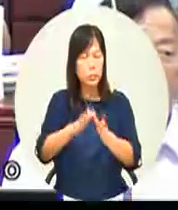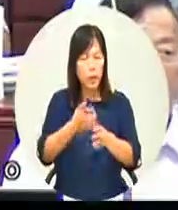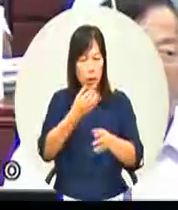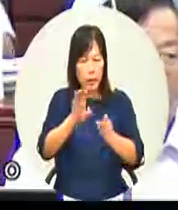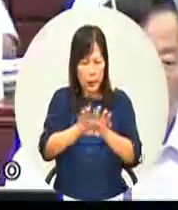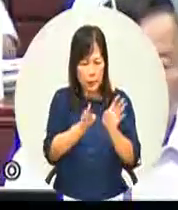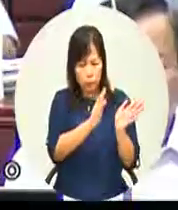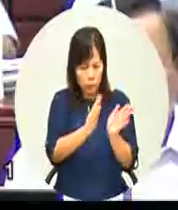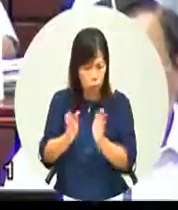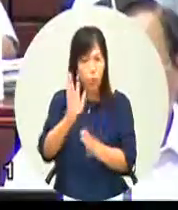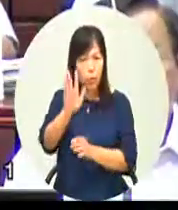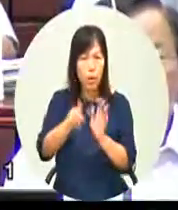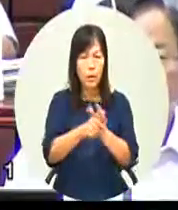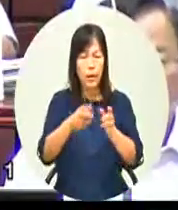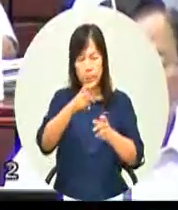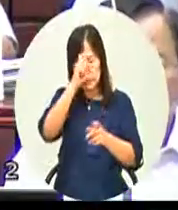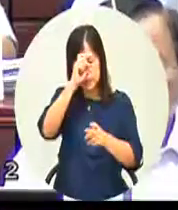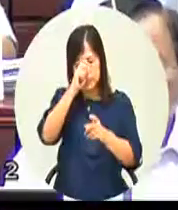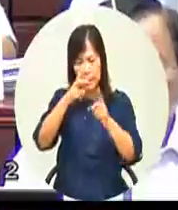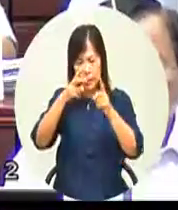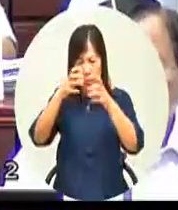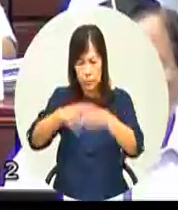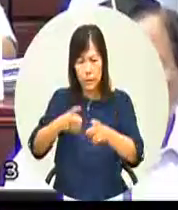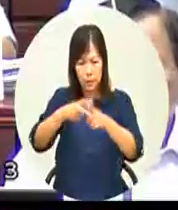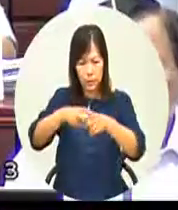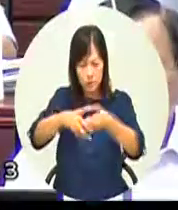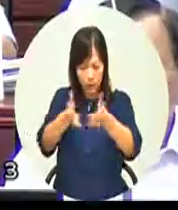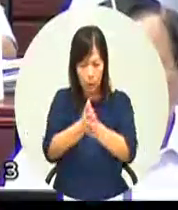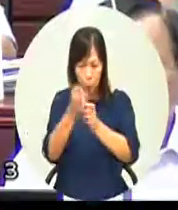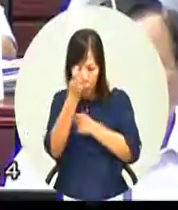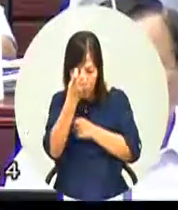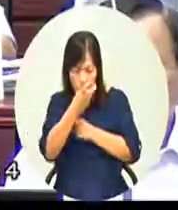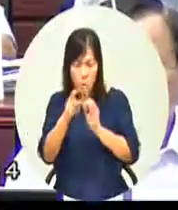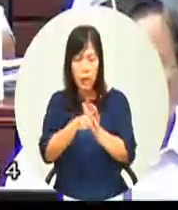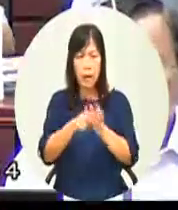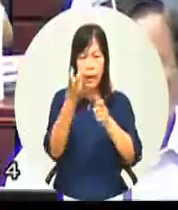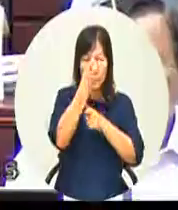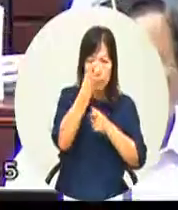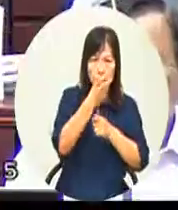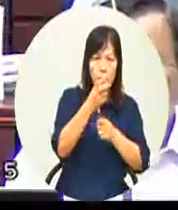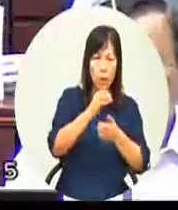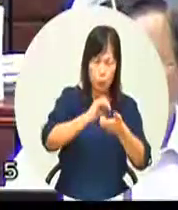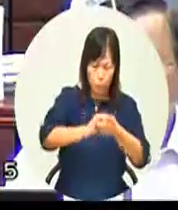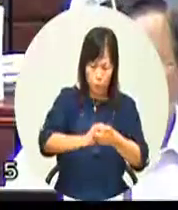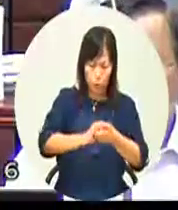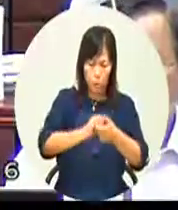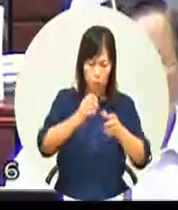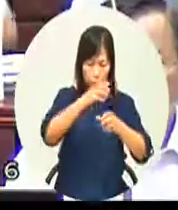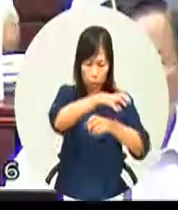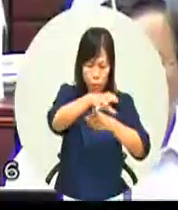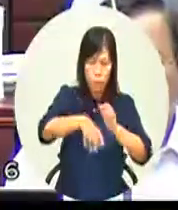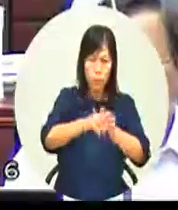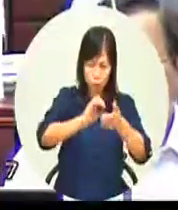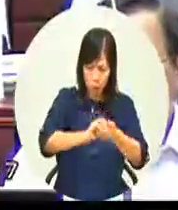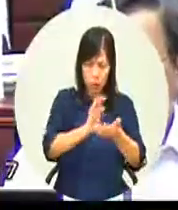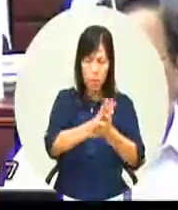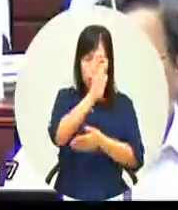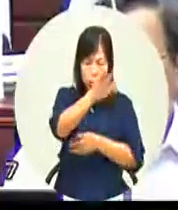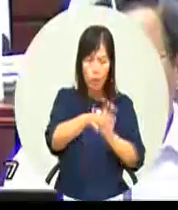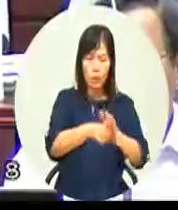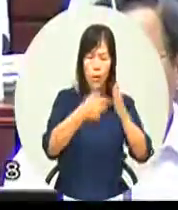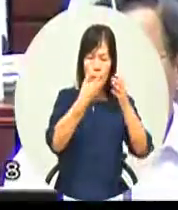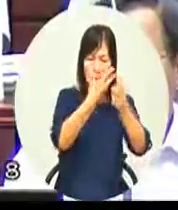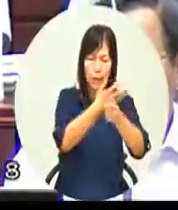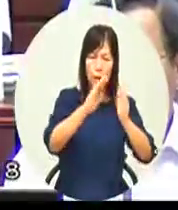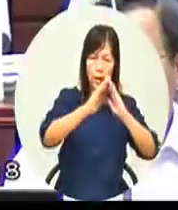备，我们希望能够成立一个小组的审查，等到这个审查的这个区域确定之后，我们会送给都委会，他们会